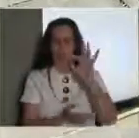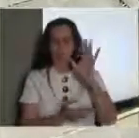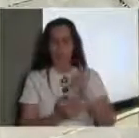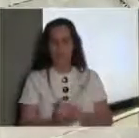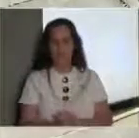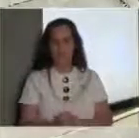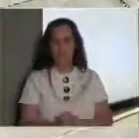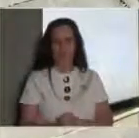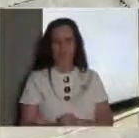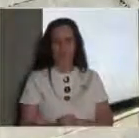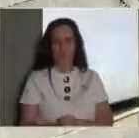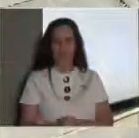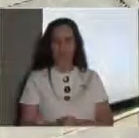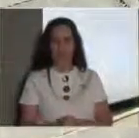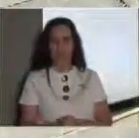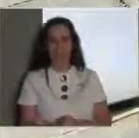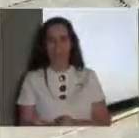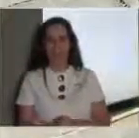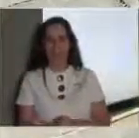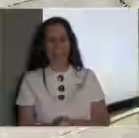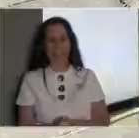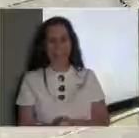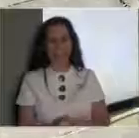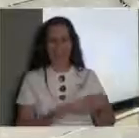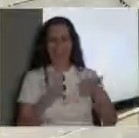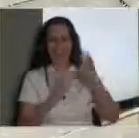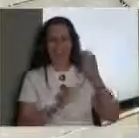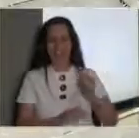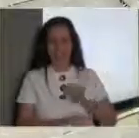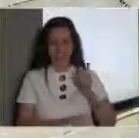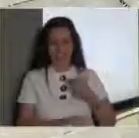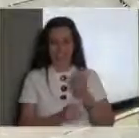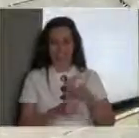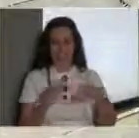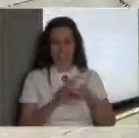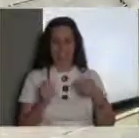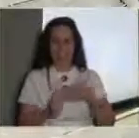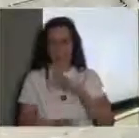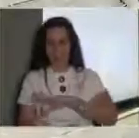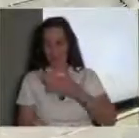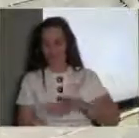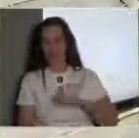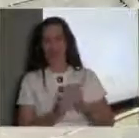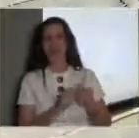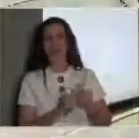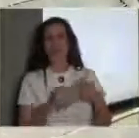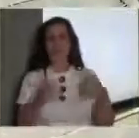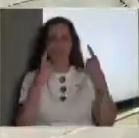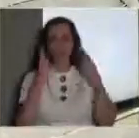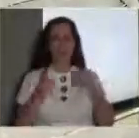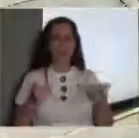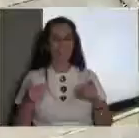הוא בא. עוד שאלה? כן. חוק הגיוס, אתה חושב שצריך לחוקק אותו לפי איך שליברמן חושב, או לפי איך